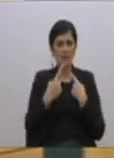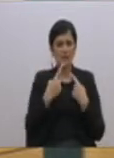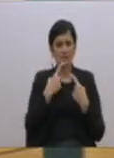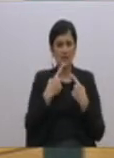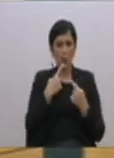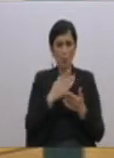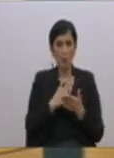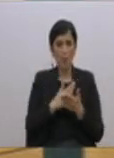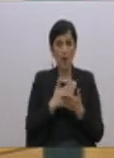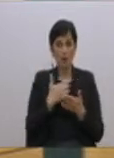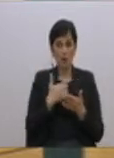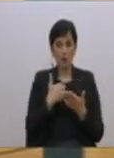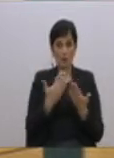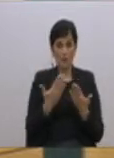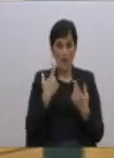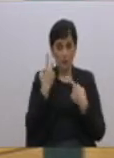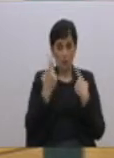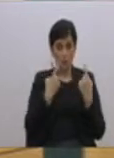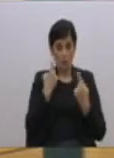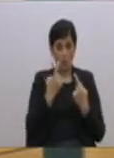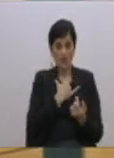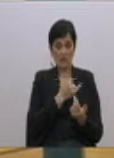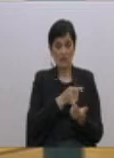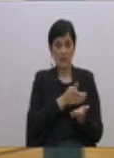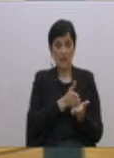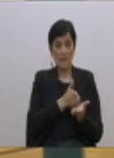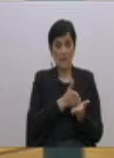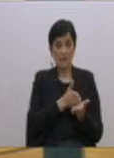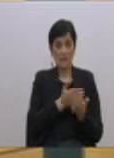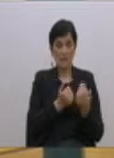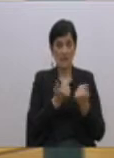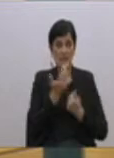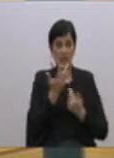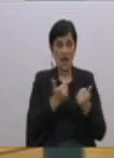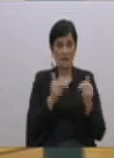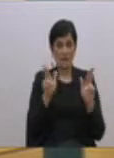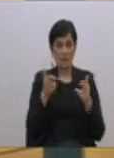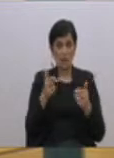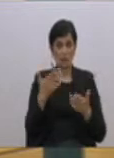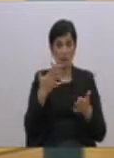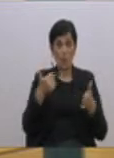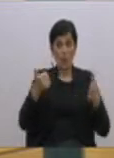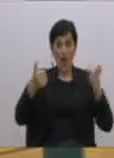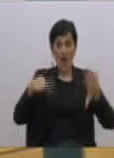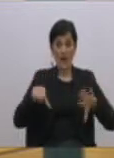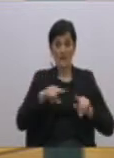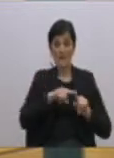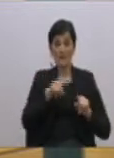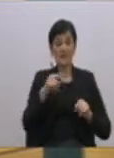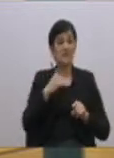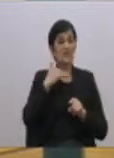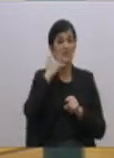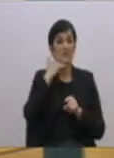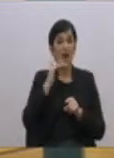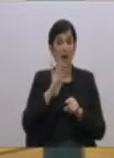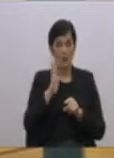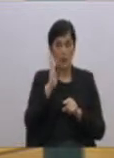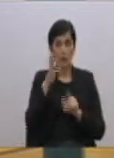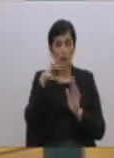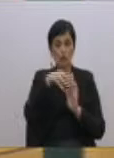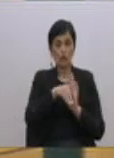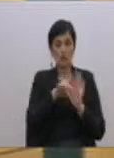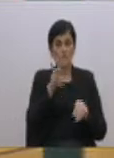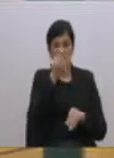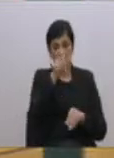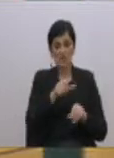ასე ვთქვათ, ჩვენ ხელთ არსებული მონაცემებით განგარიშეთ, თუმცა თუ 6 თვიანი ვადა არ იქნება საკმარისი, კიდევ ექნება შინაგან საქმეთა